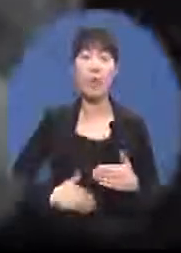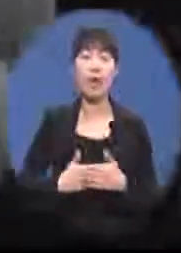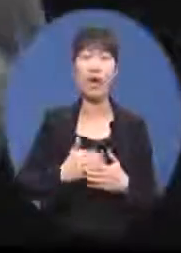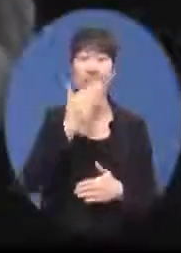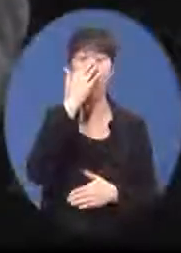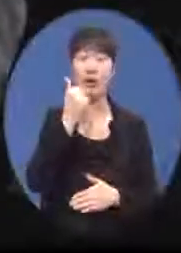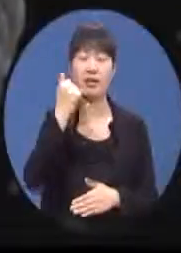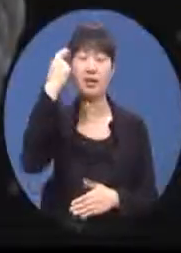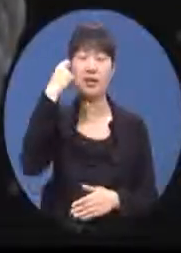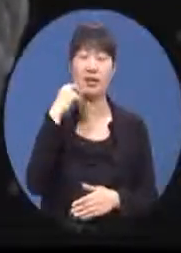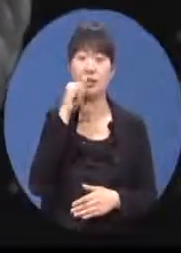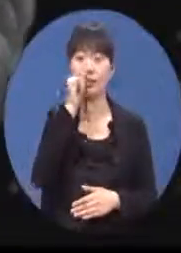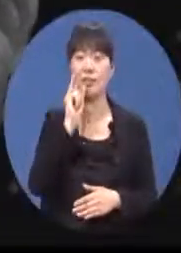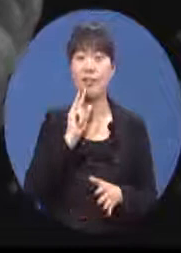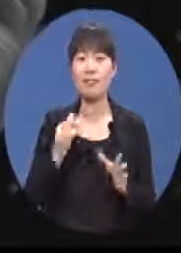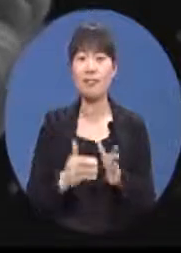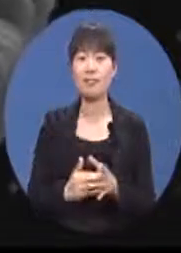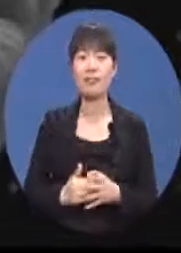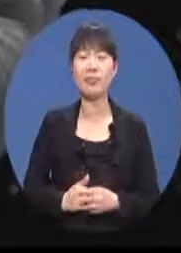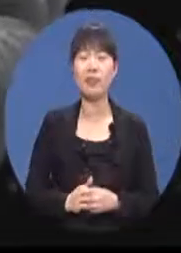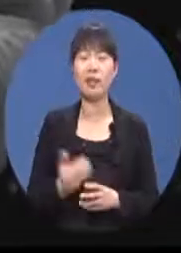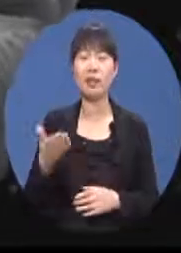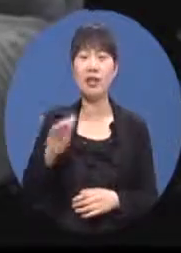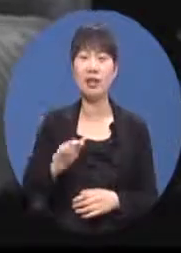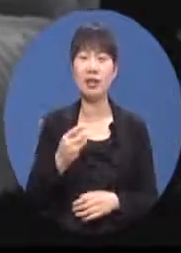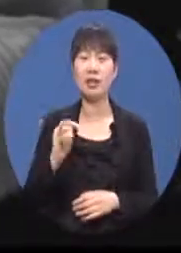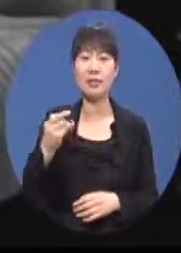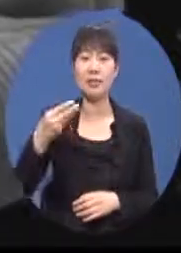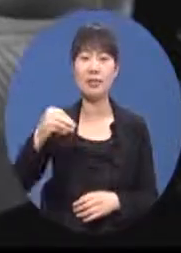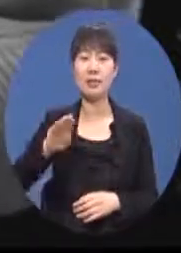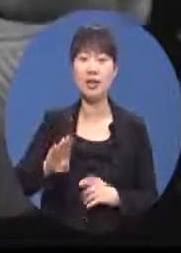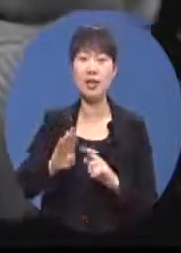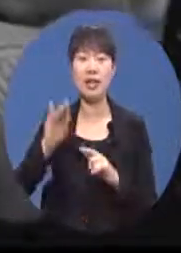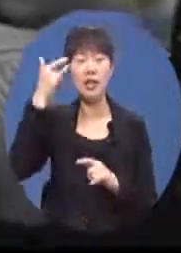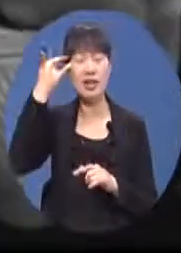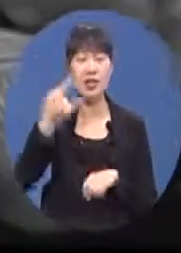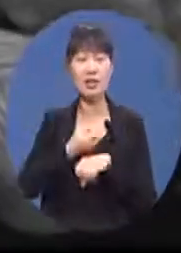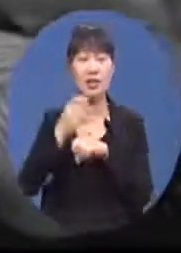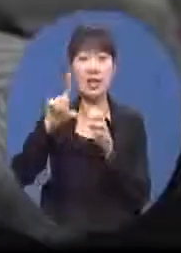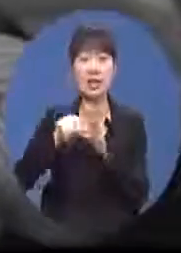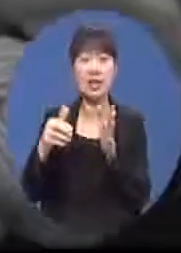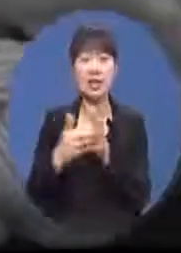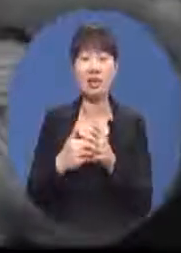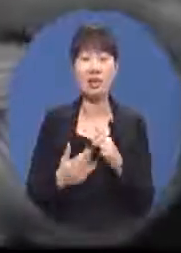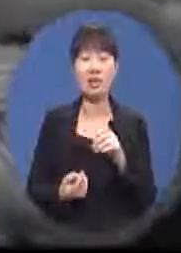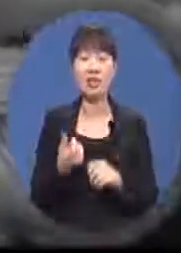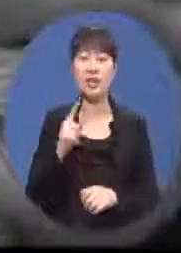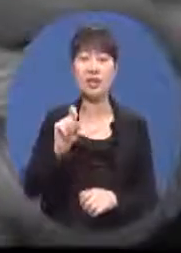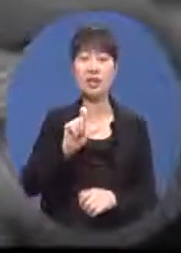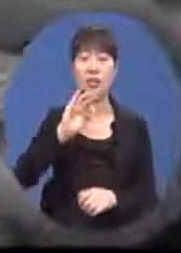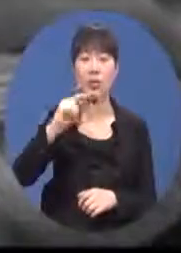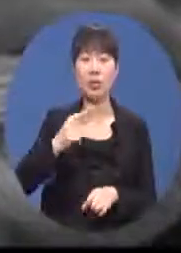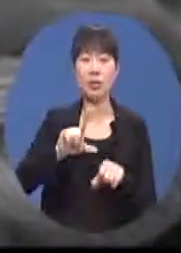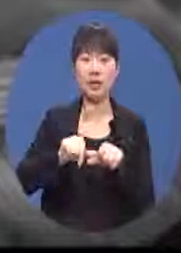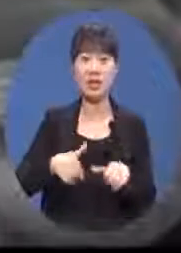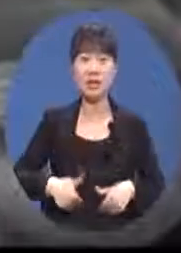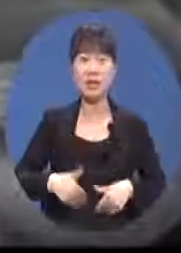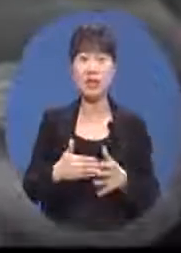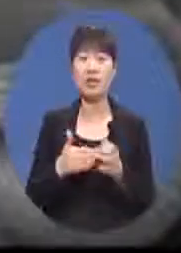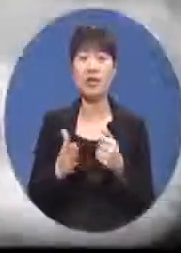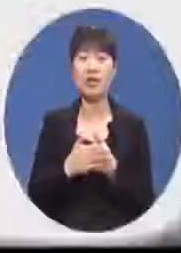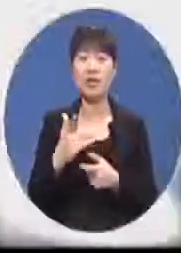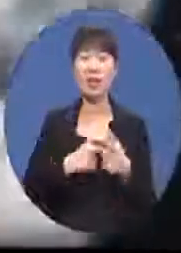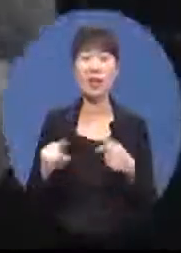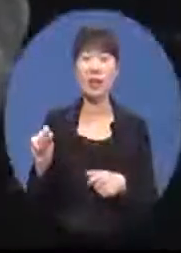부르다는 포만감을 느끼게 됩니다. 그런데 렙틴이 뇌에 전달되기까지는 최소 15분 정도의 시간이 걸리기 때문에